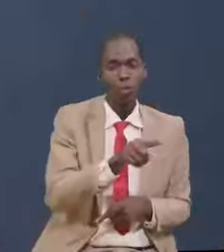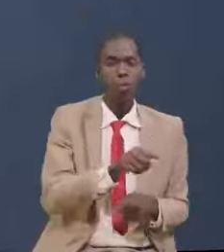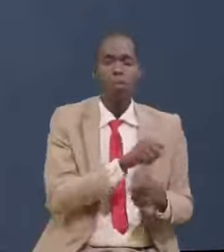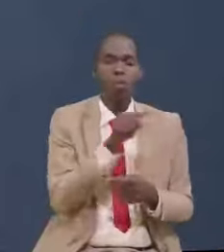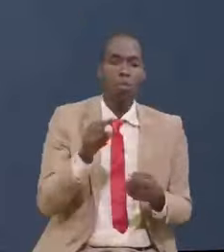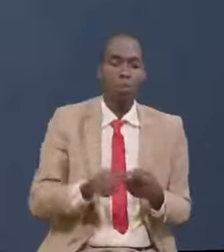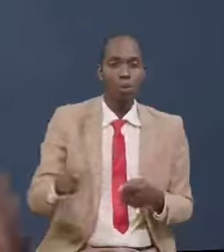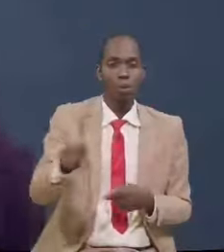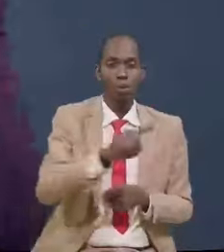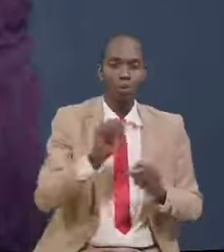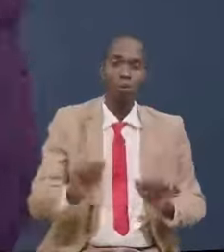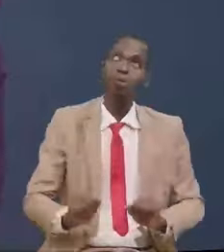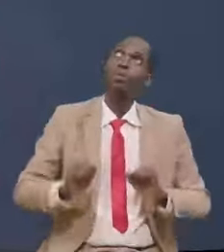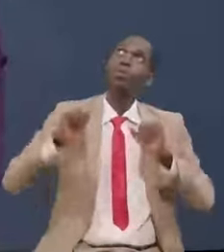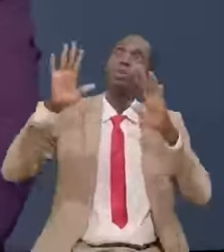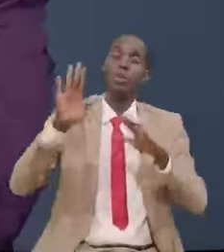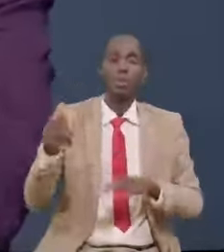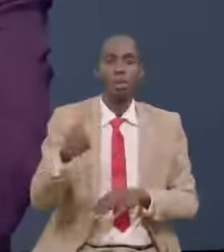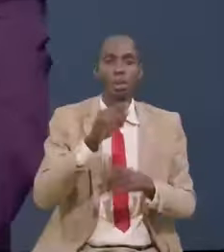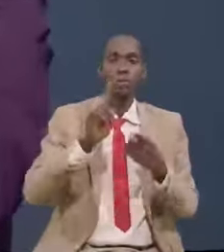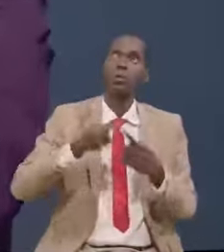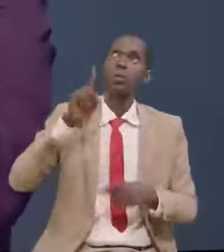et que tu te donnes à lui,